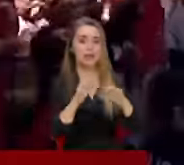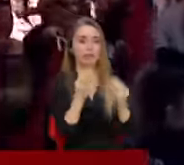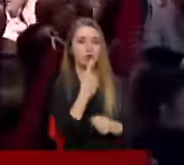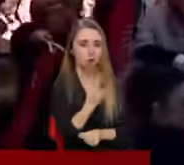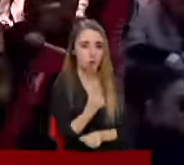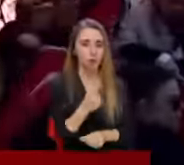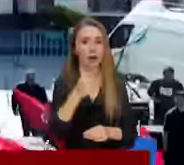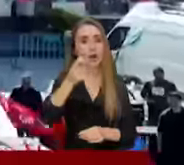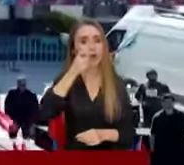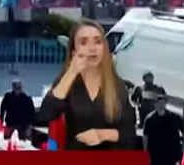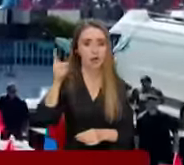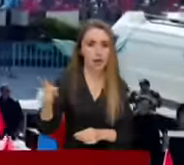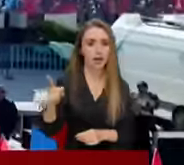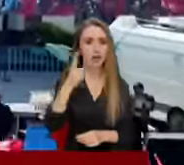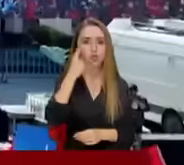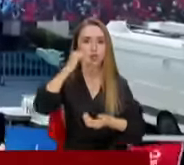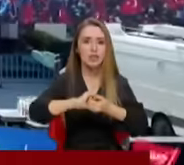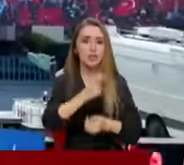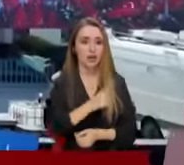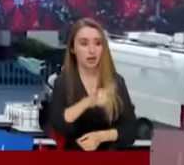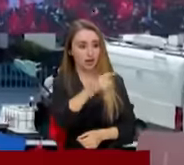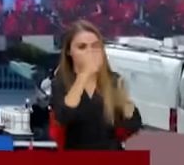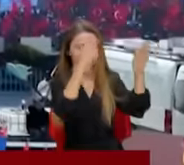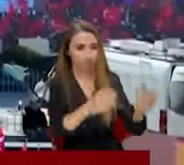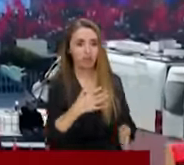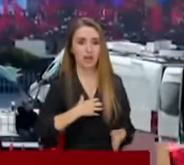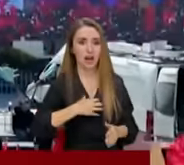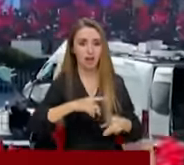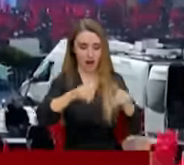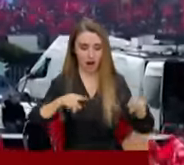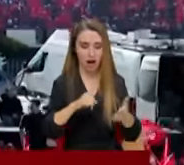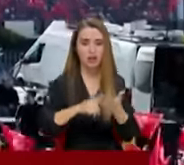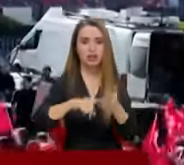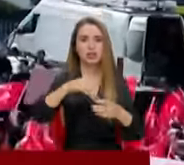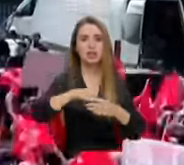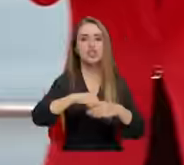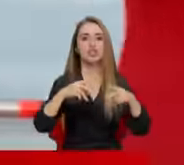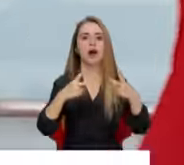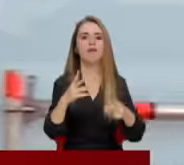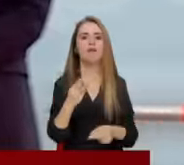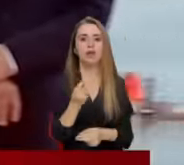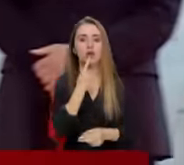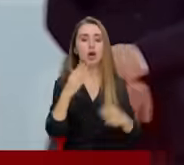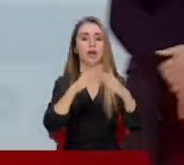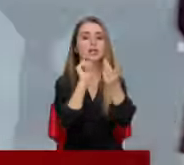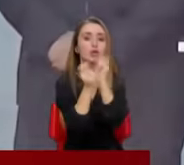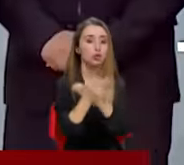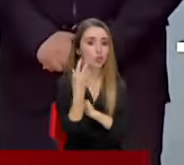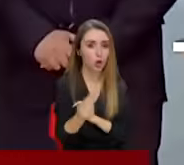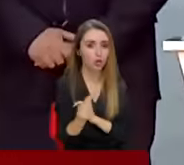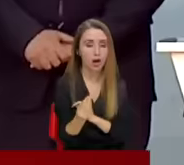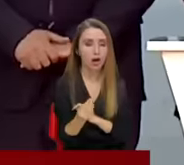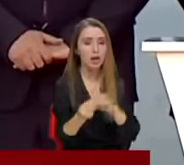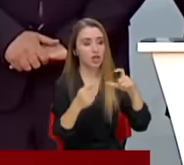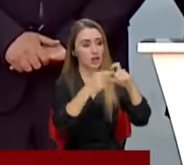destekleyecek. Özel, Cumhur İttifakı'nın adayı Ergün'ü kendi arsası için imar artışı yapmakla suçladı. Kentsel dönüşüm olacak.